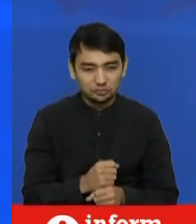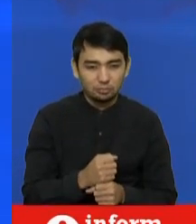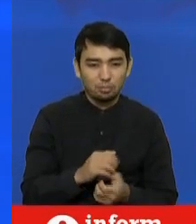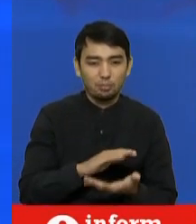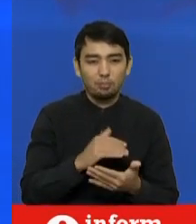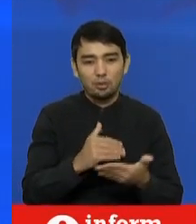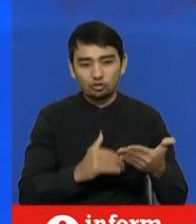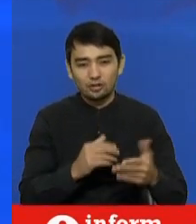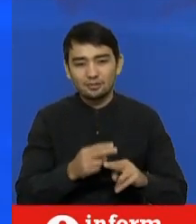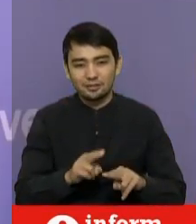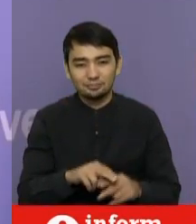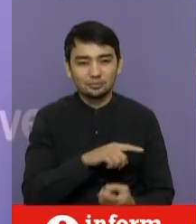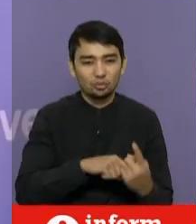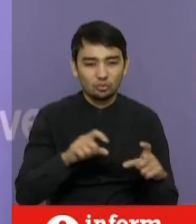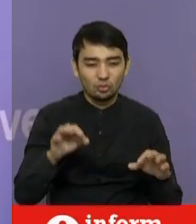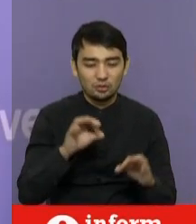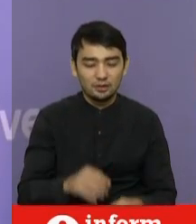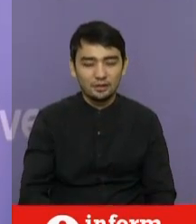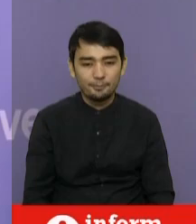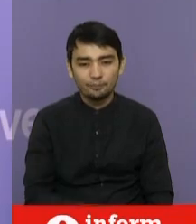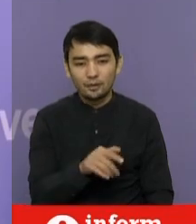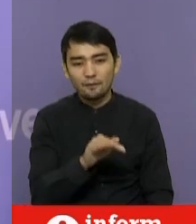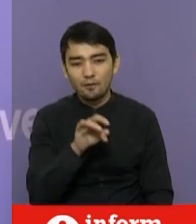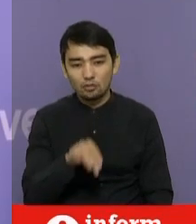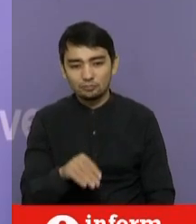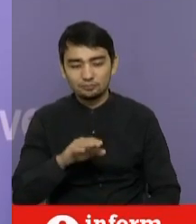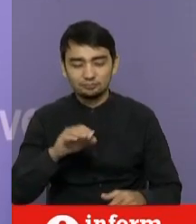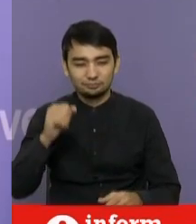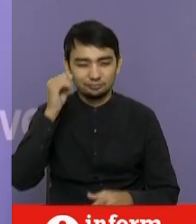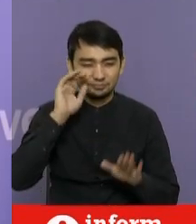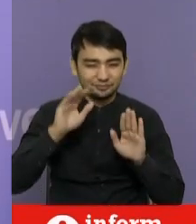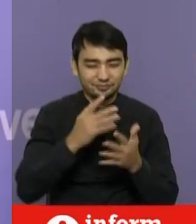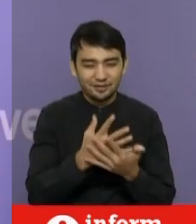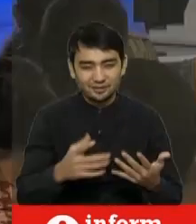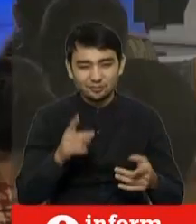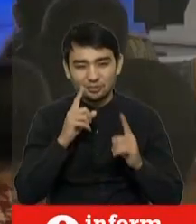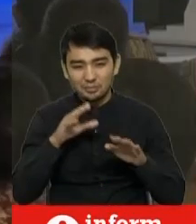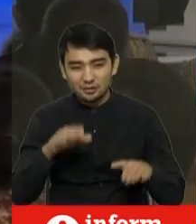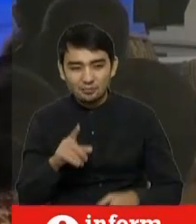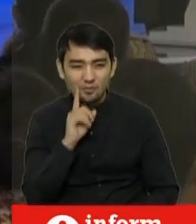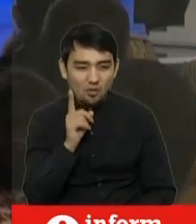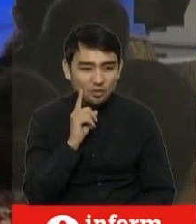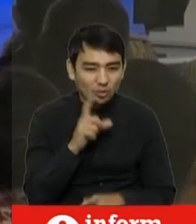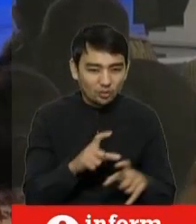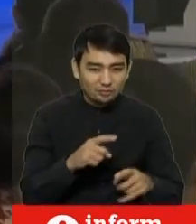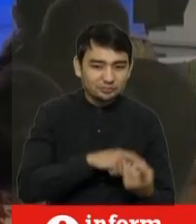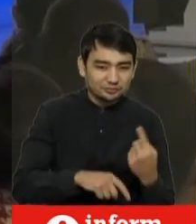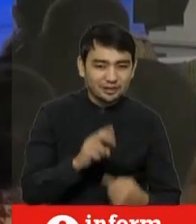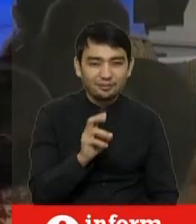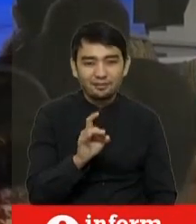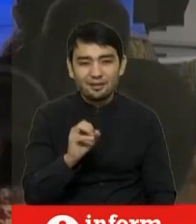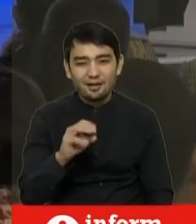для предпринимателей. В рамках форума выставки молодые предприниматели и начинающие креативщики смогли провести